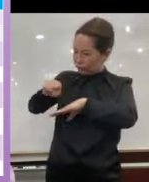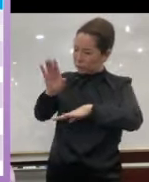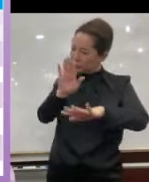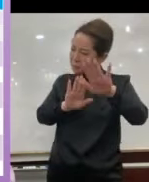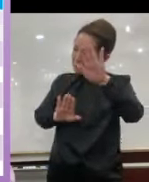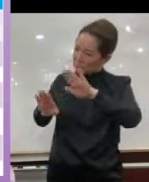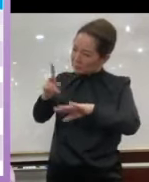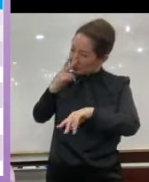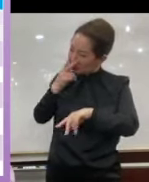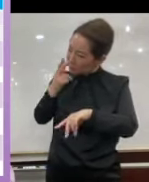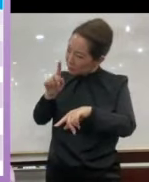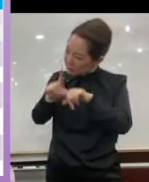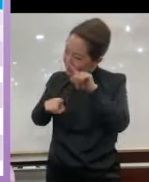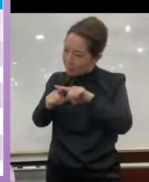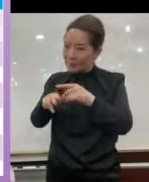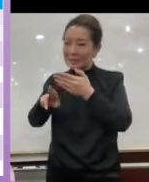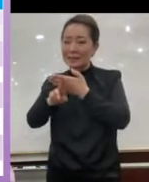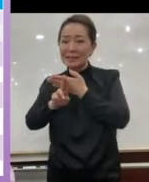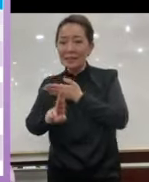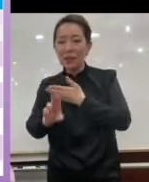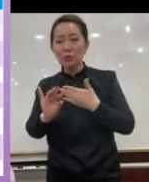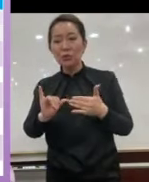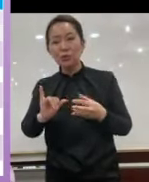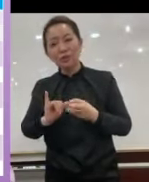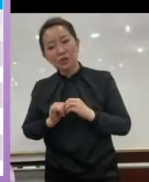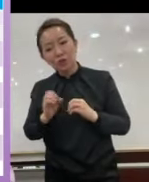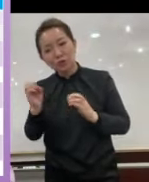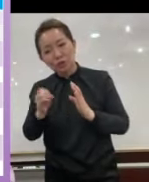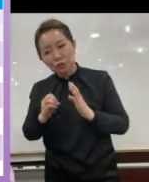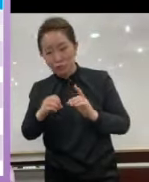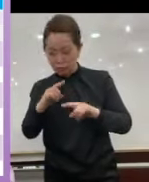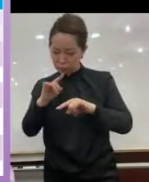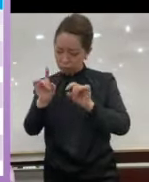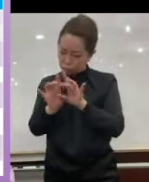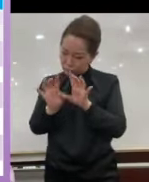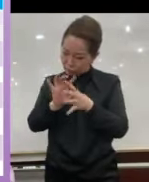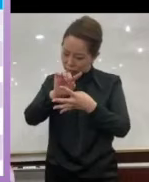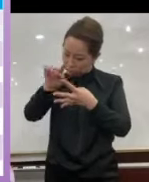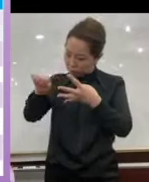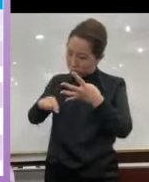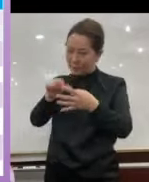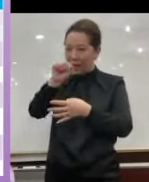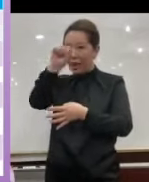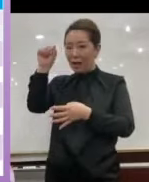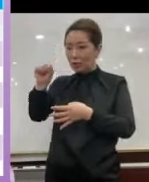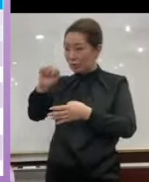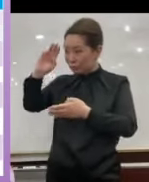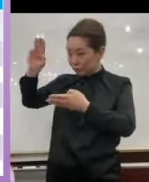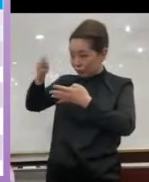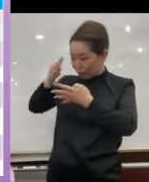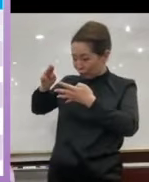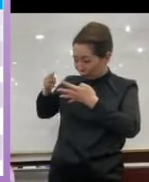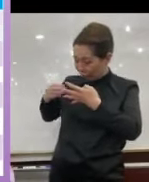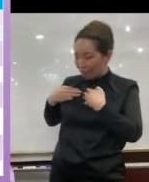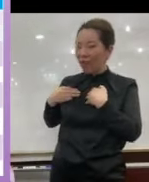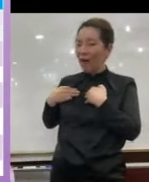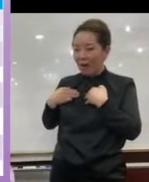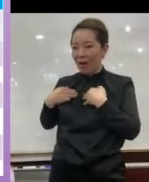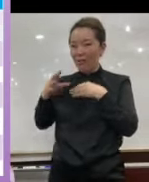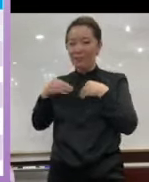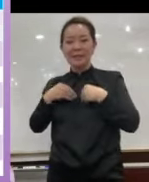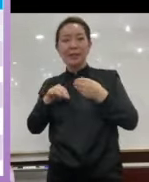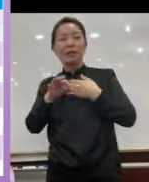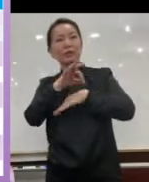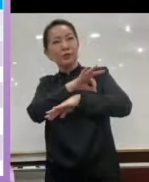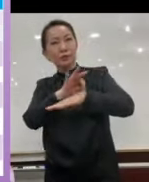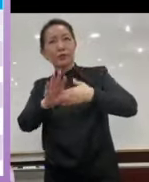вэ? Цаашид юу юу хийх шаардлагатай вэ гэдэг талын асуудлуудыг тодорхой болгонгоо төслийн үйл ажиллагааг бол